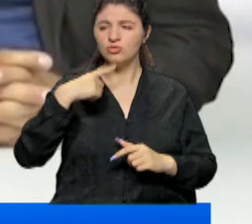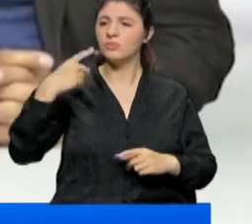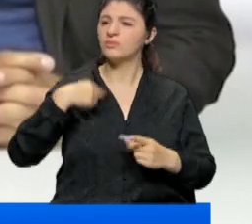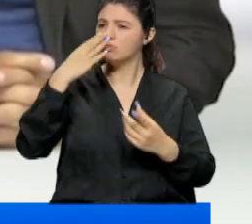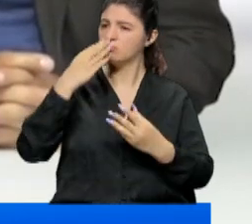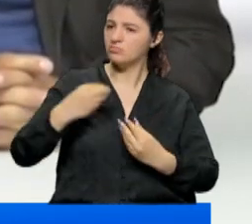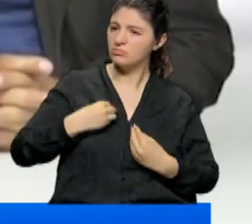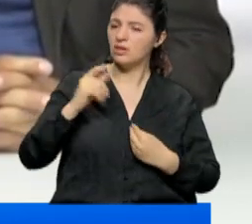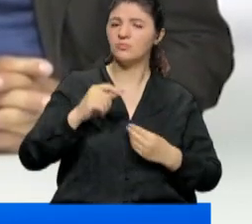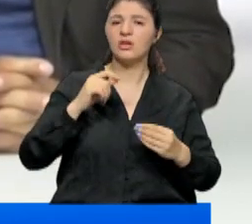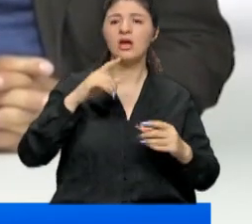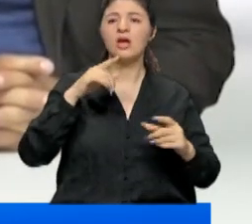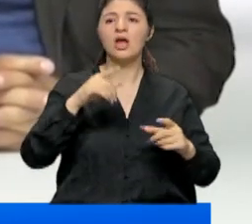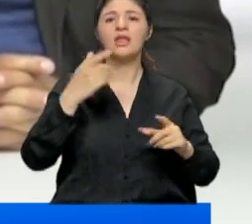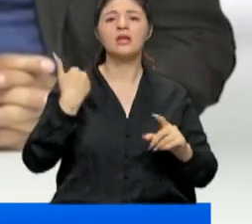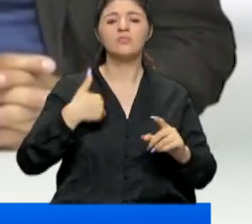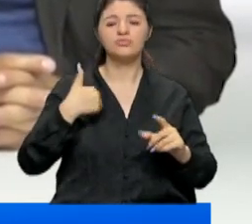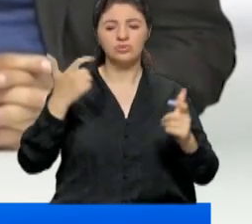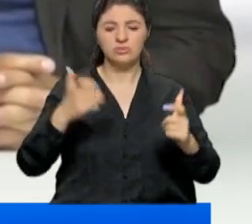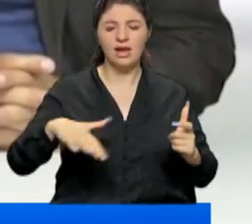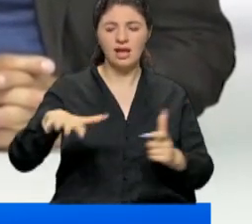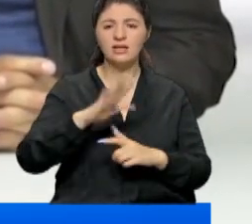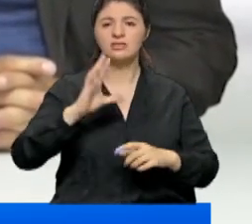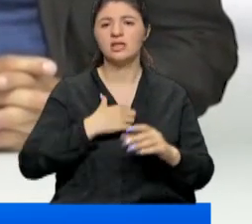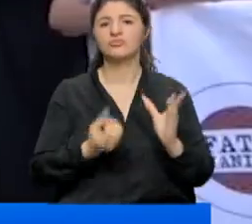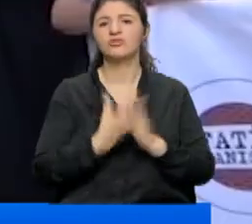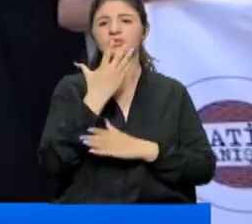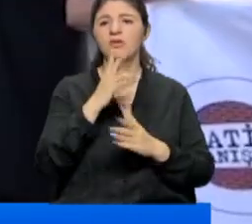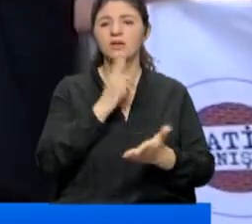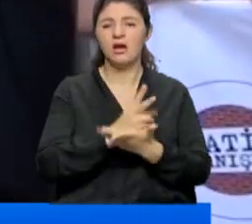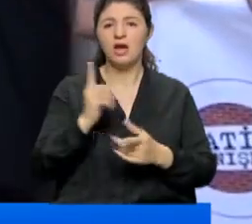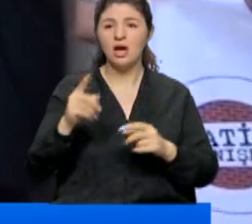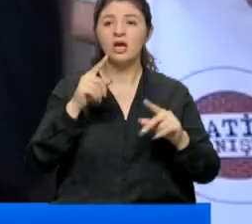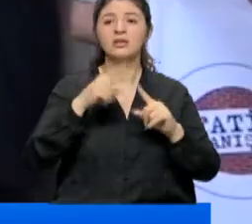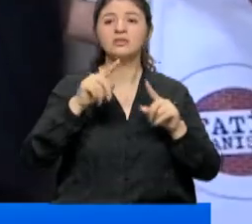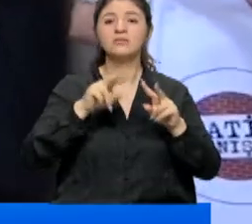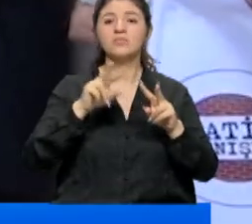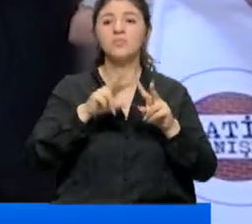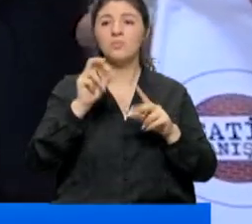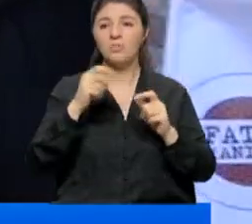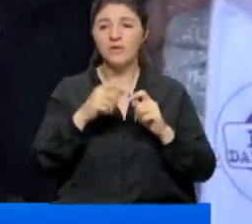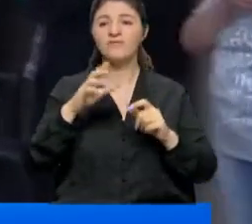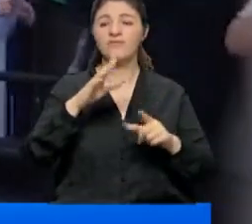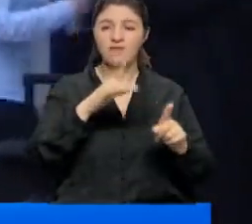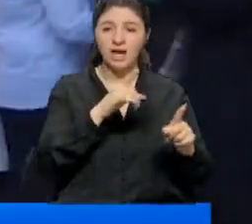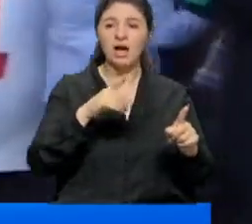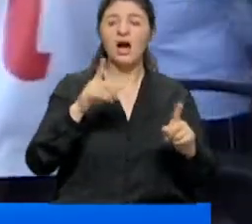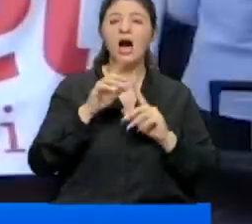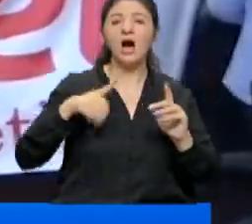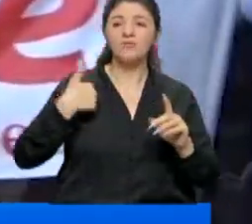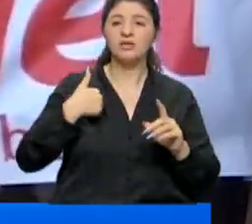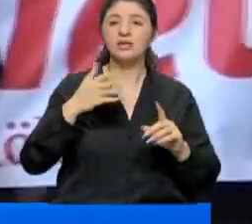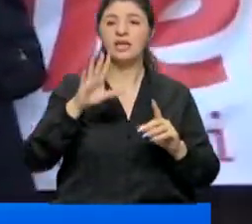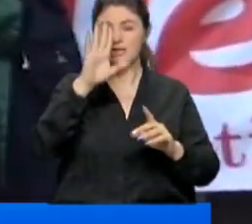emanet ettiği kamusal alanlara ve mekanlara sahip çıkma kararlıydı tımok ve avukatların İstanbul Adliyesi'ndeki nöbete devam